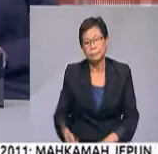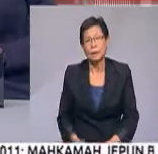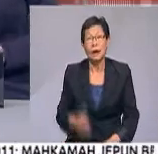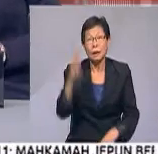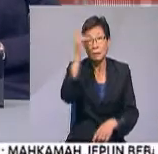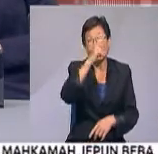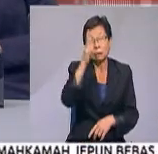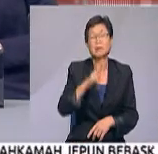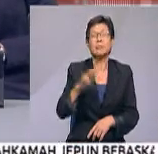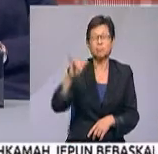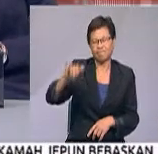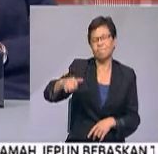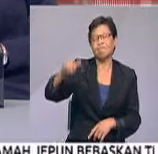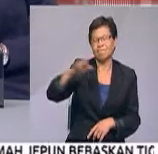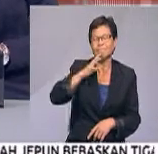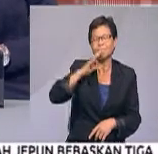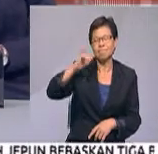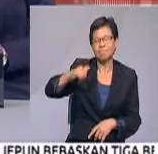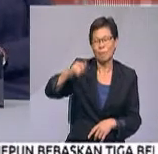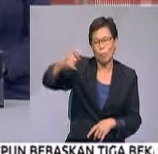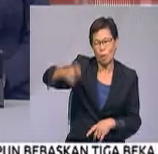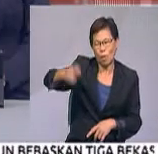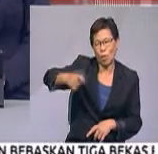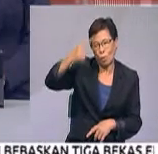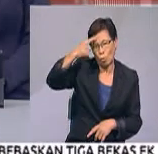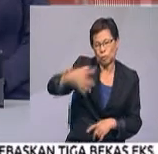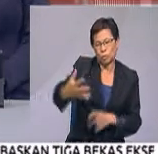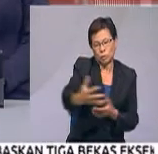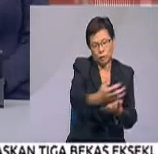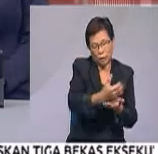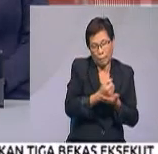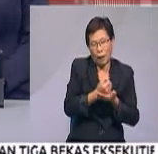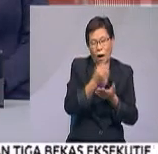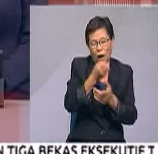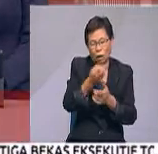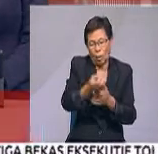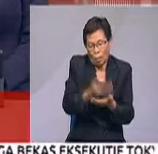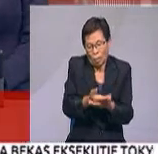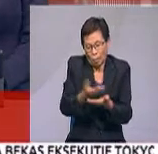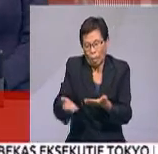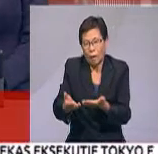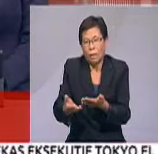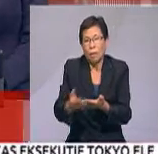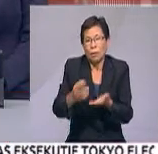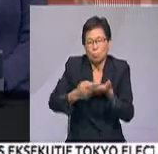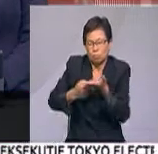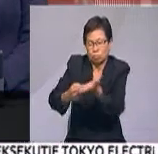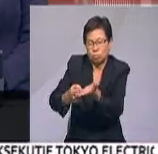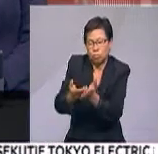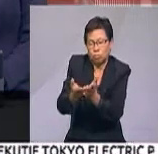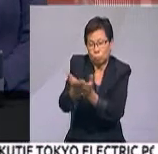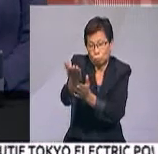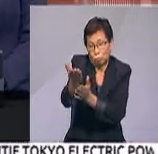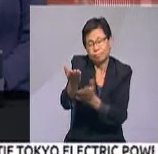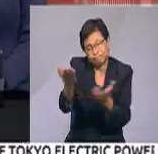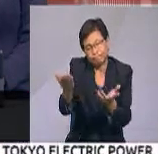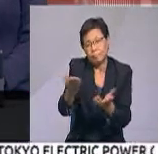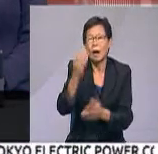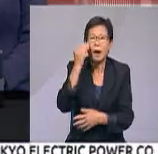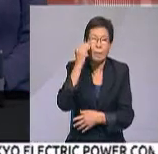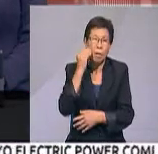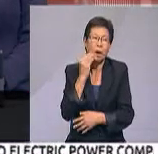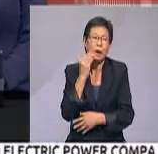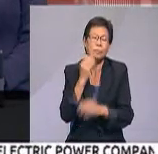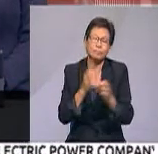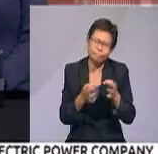Kerajaan tidak menafikan terdapat keperluan untuk perolehan atau pembelian melalui air runding terus. Bagaimanapun, Tun Dr. Mahathir